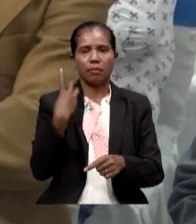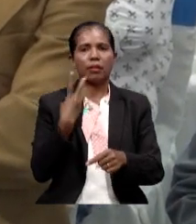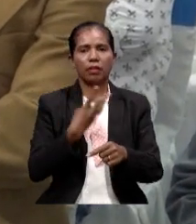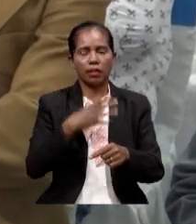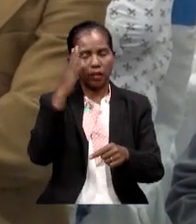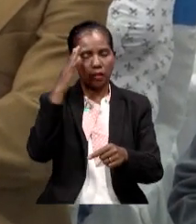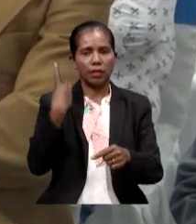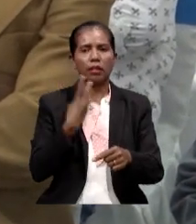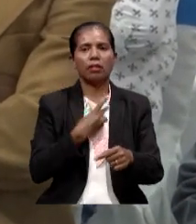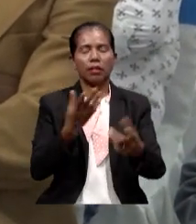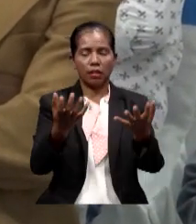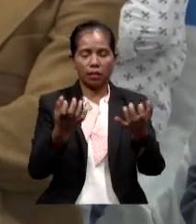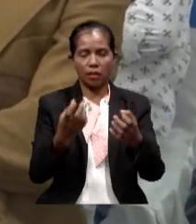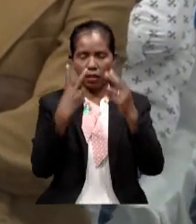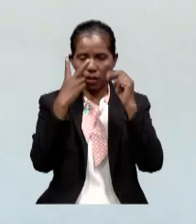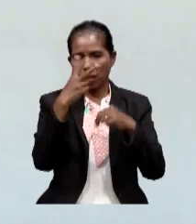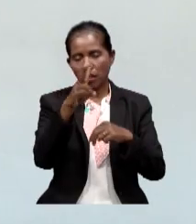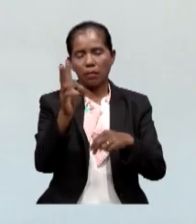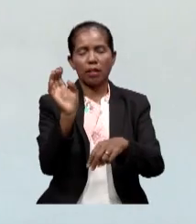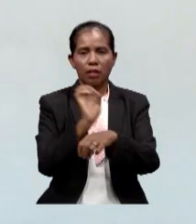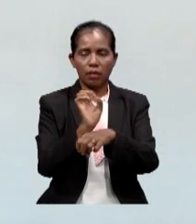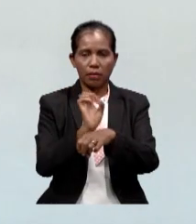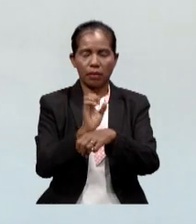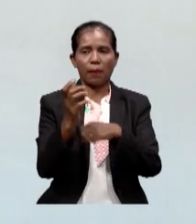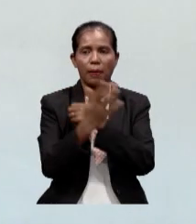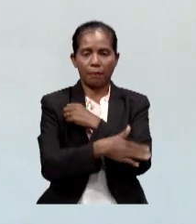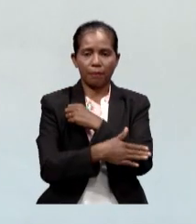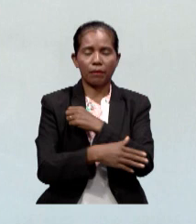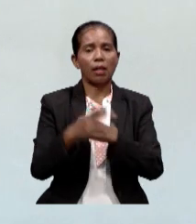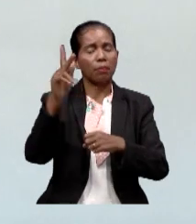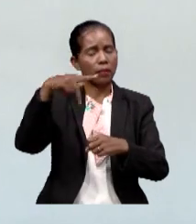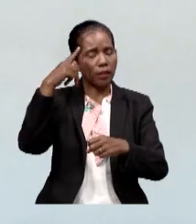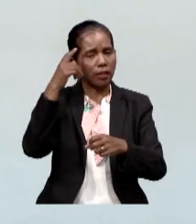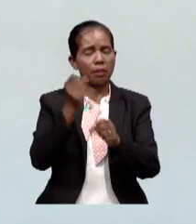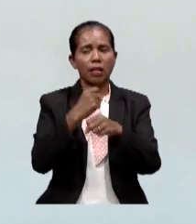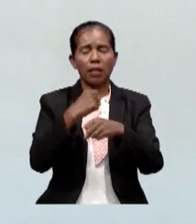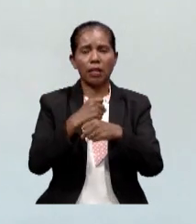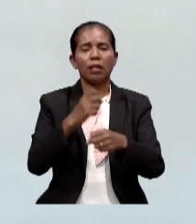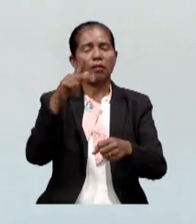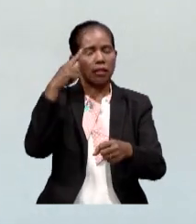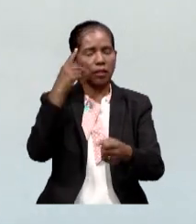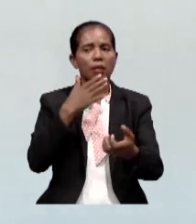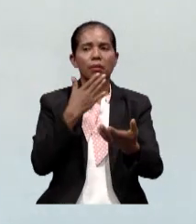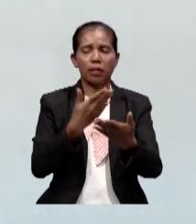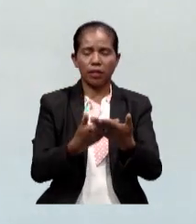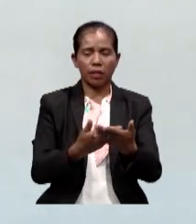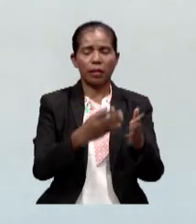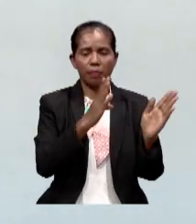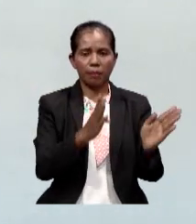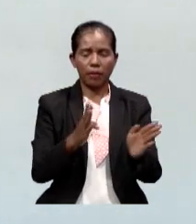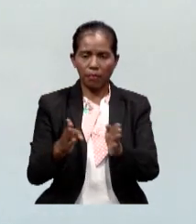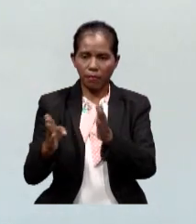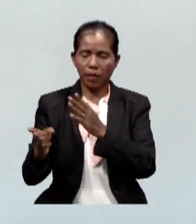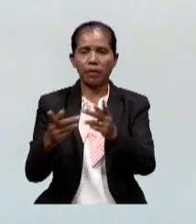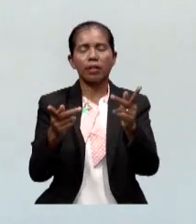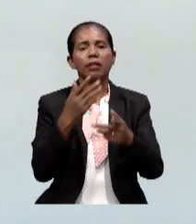está ahora a cumplir la economía de la. Política se irá, pero la política de día, todo es bien. Prepara condiciones todo el día,